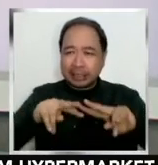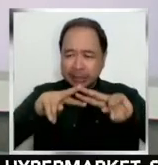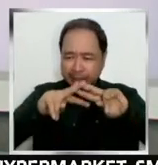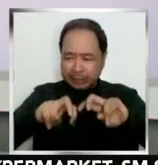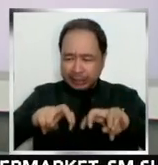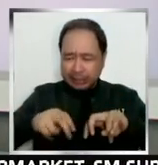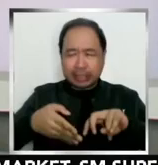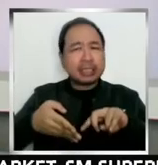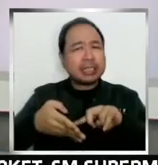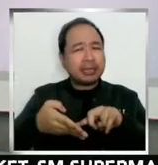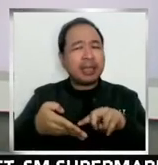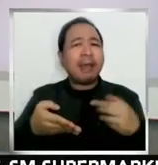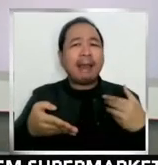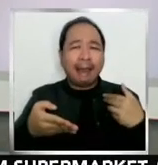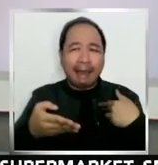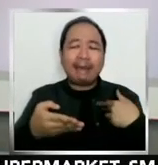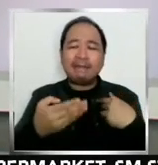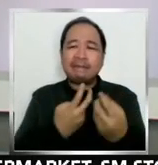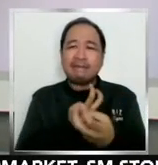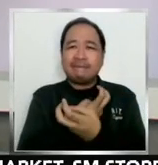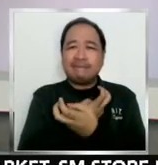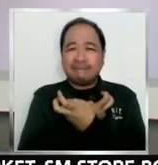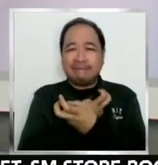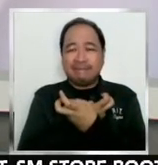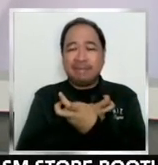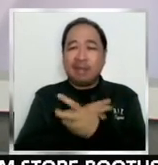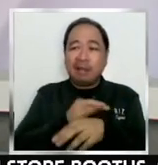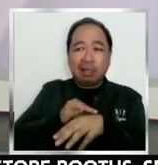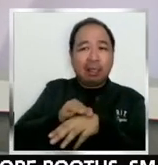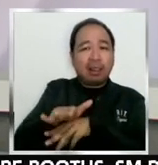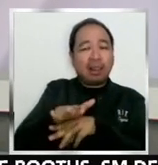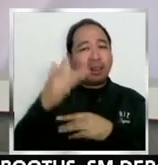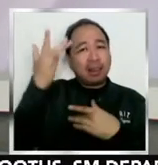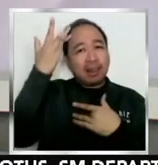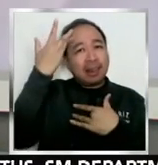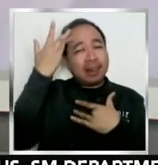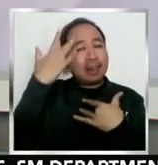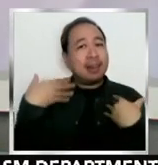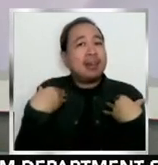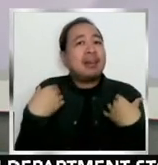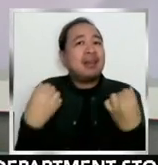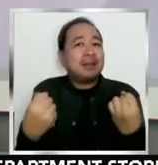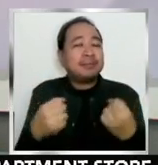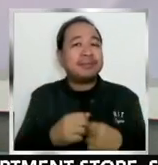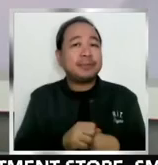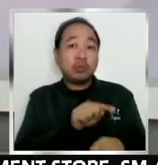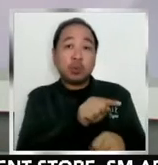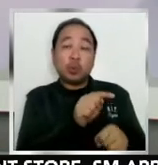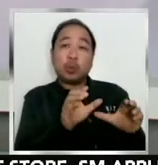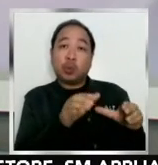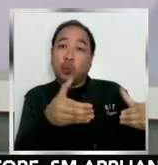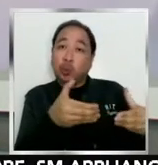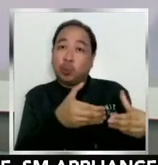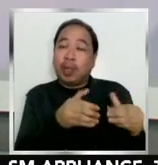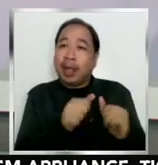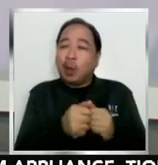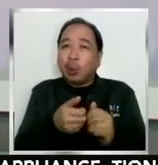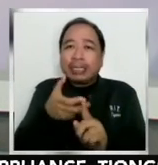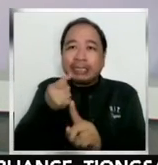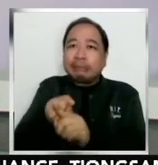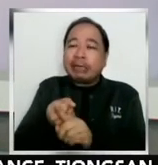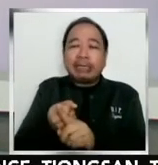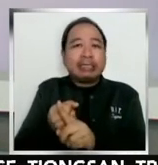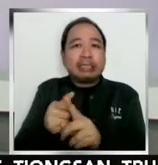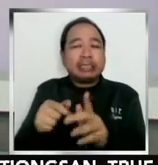na mapanganib sa kalusugan ayon sa isang grupo. Ang pinsala sa supply ng pagkain ang isa sa